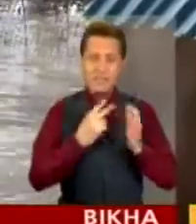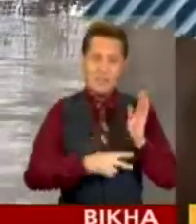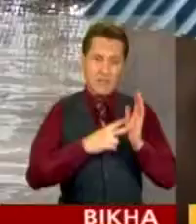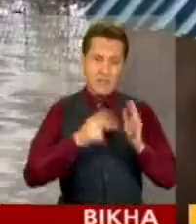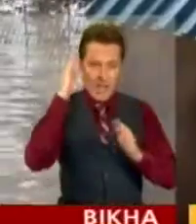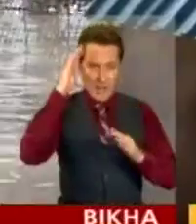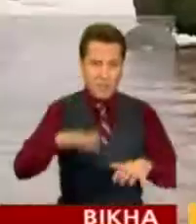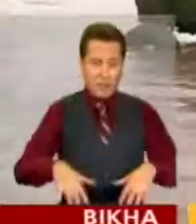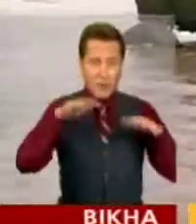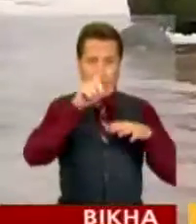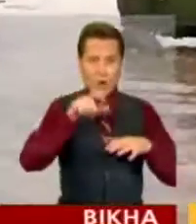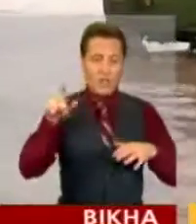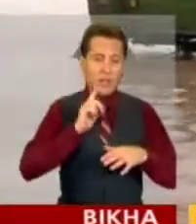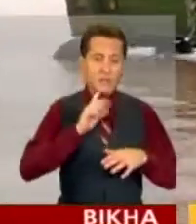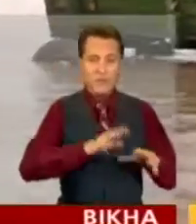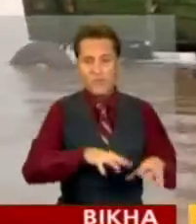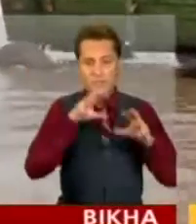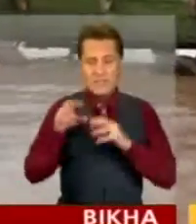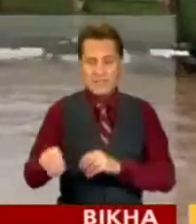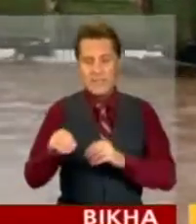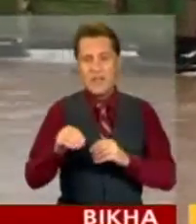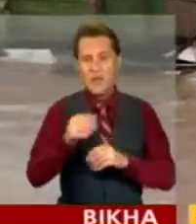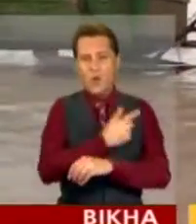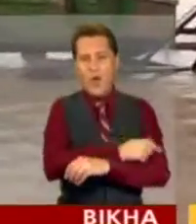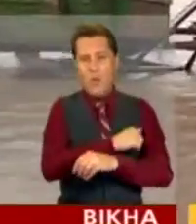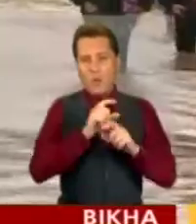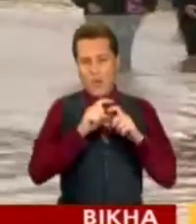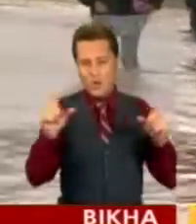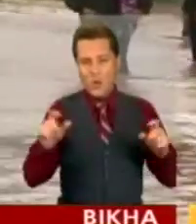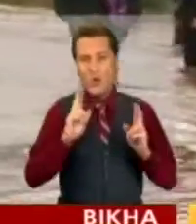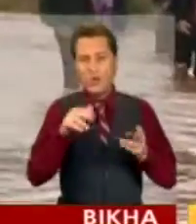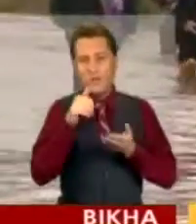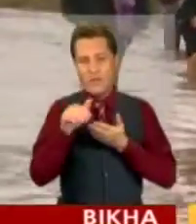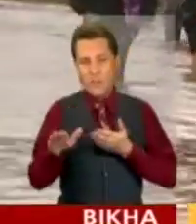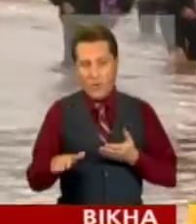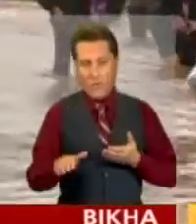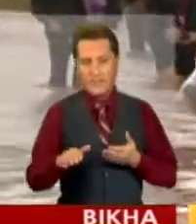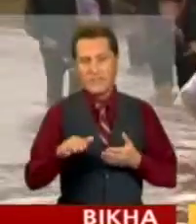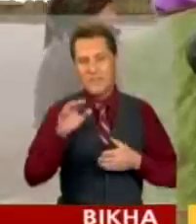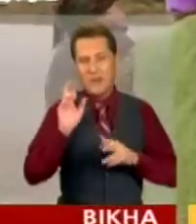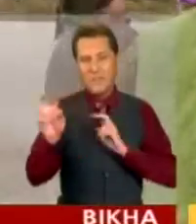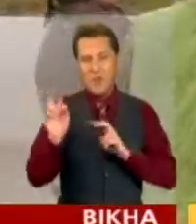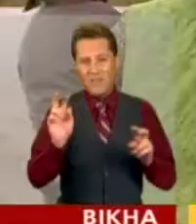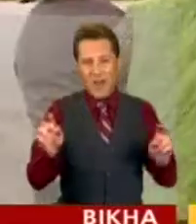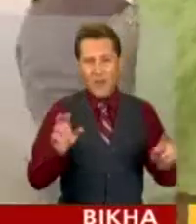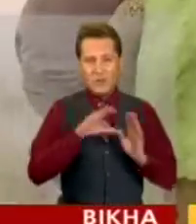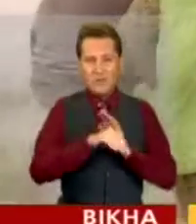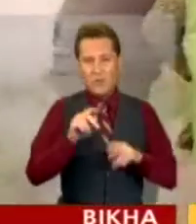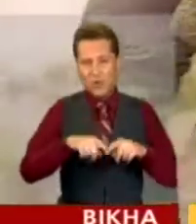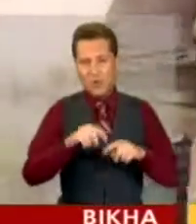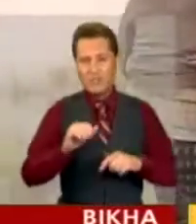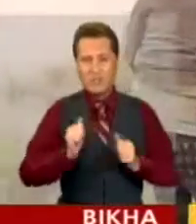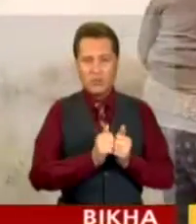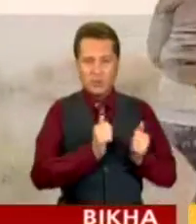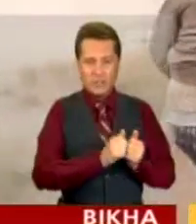підтоплено. Людей тимчасово відселили до селищної амбулаторії. Ті, хто відмовився, поневіряються по родичах і сусідах. Пошкоджені споруди,